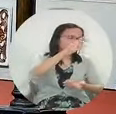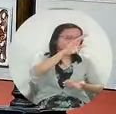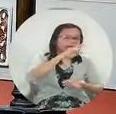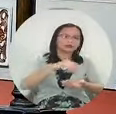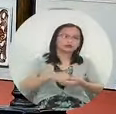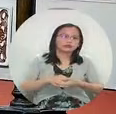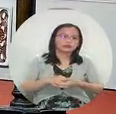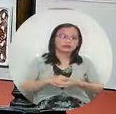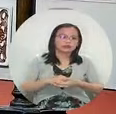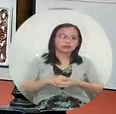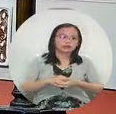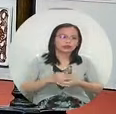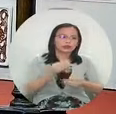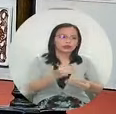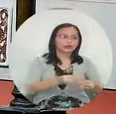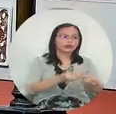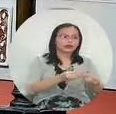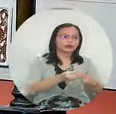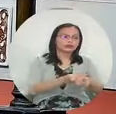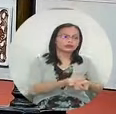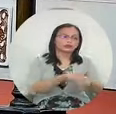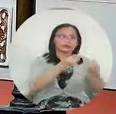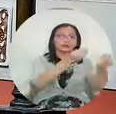Tagaan ako 10 pesos.